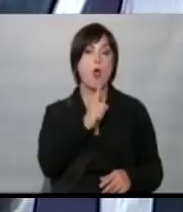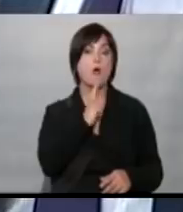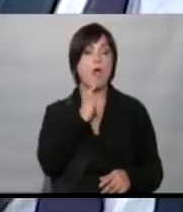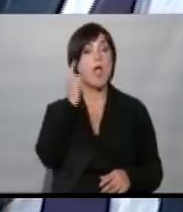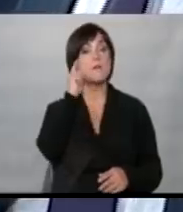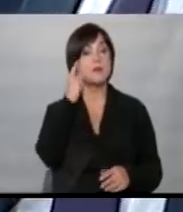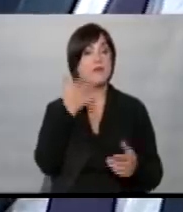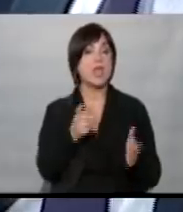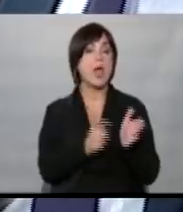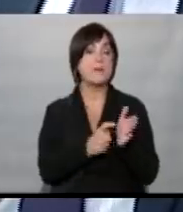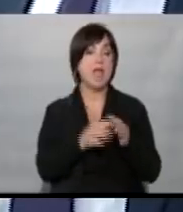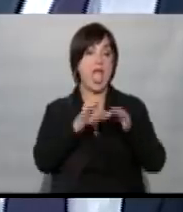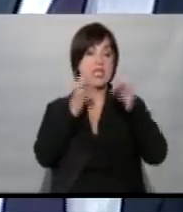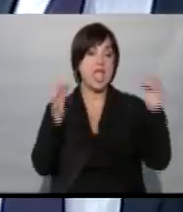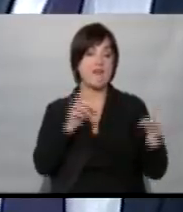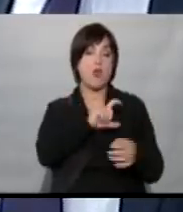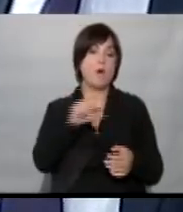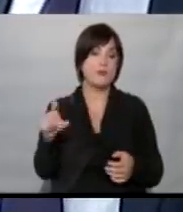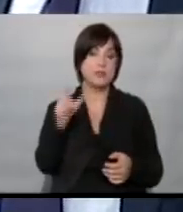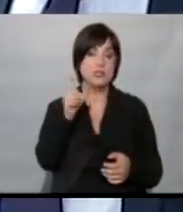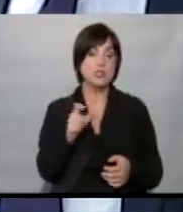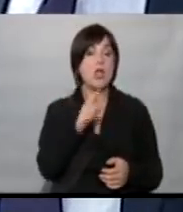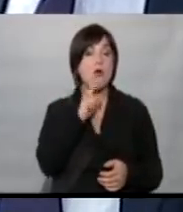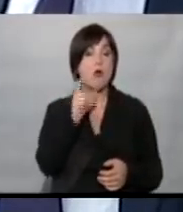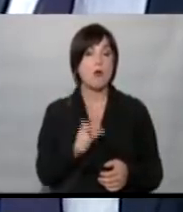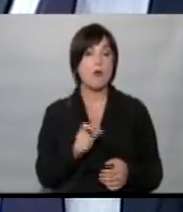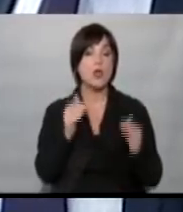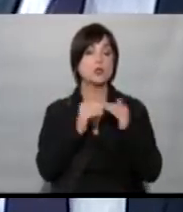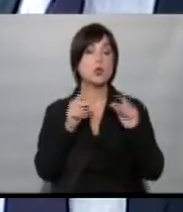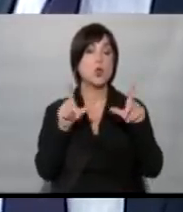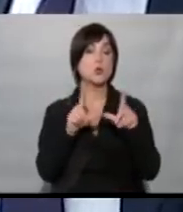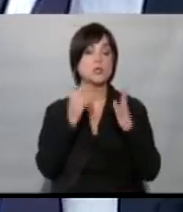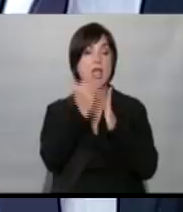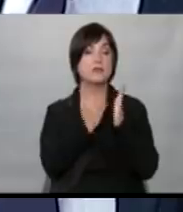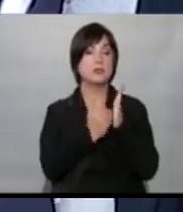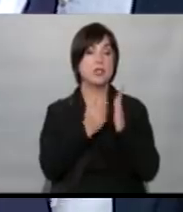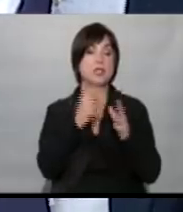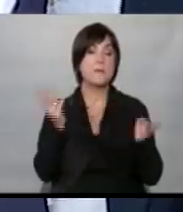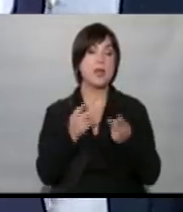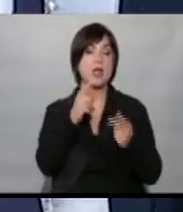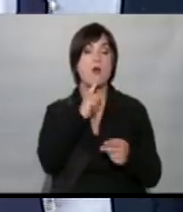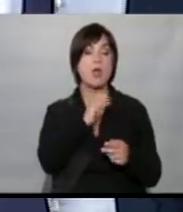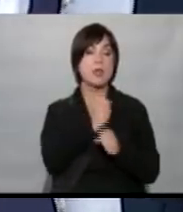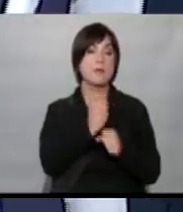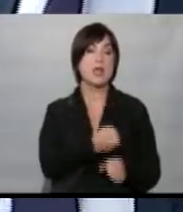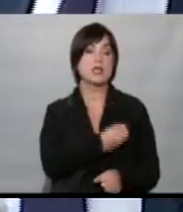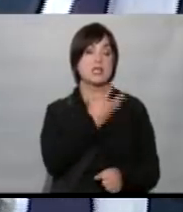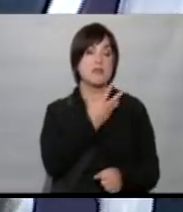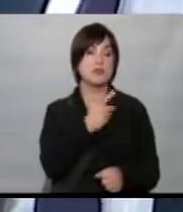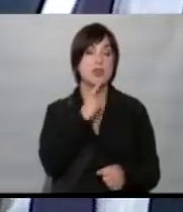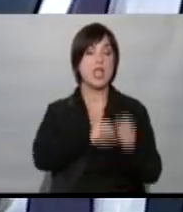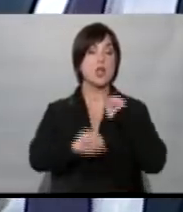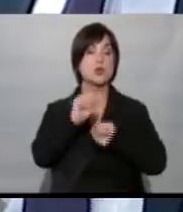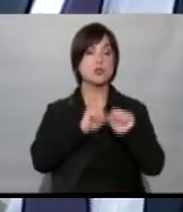е логиката вие да барате јавен обвинител? Јавниот обвинител согласно устав и закон ги гони сторители на кривични дела, но, а него да помене,